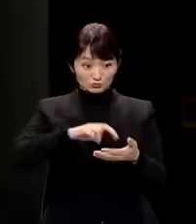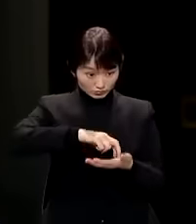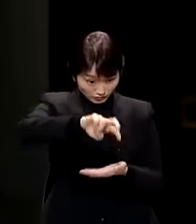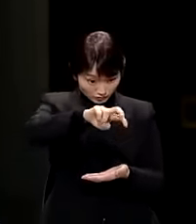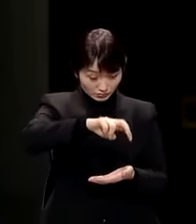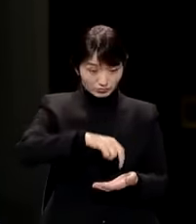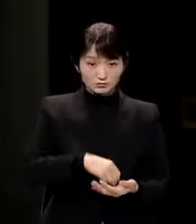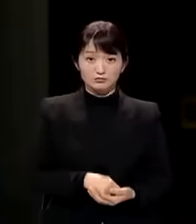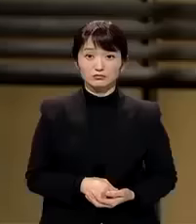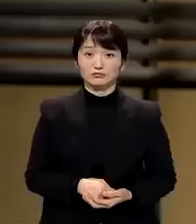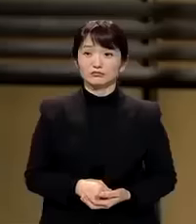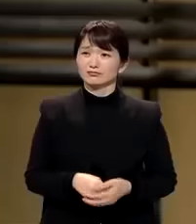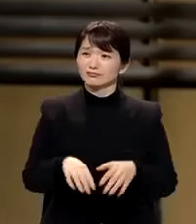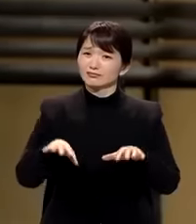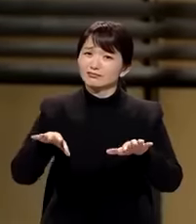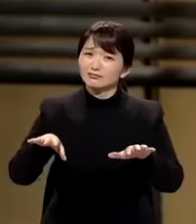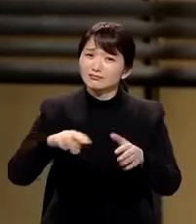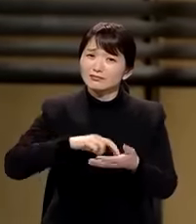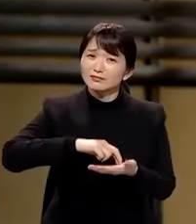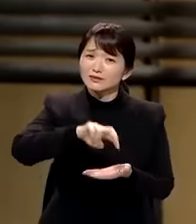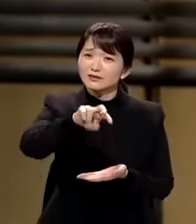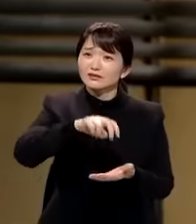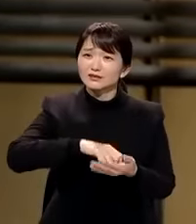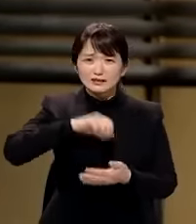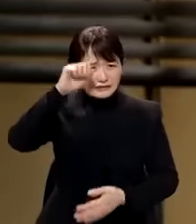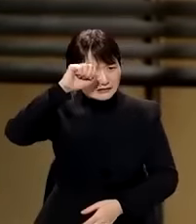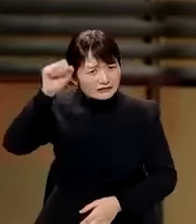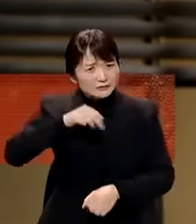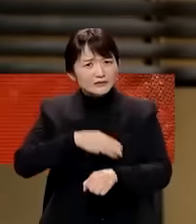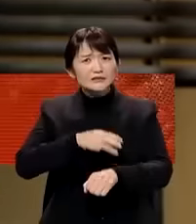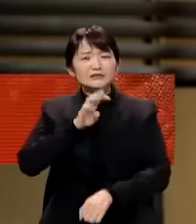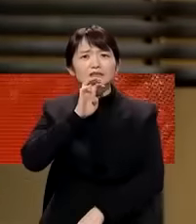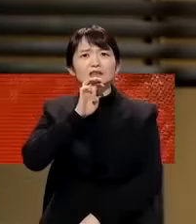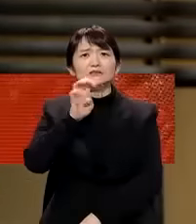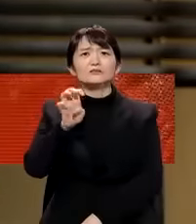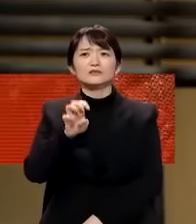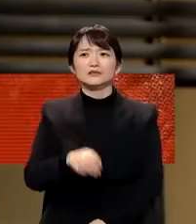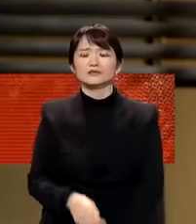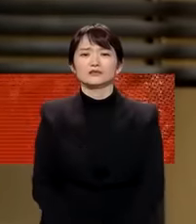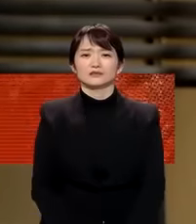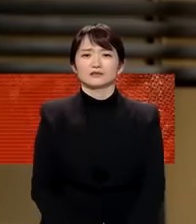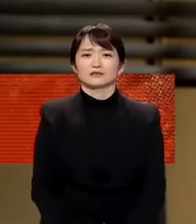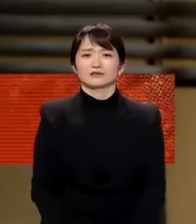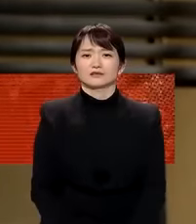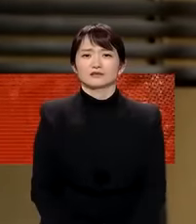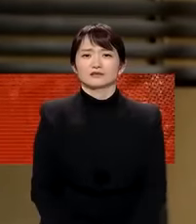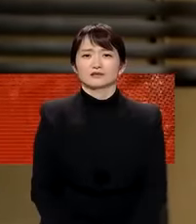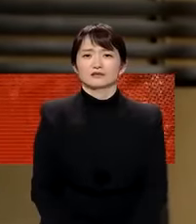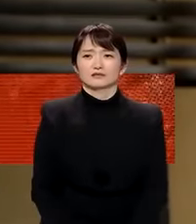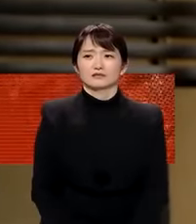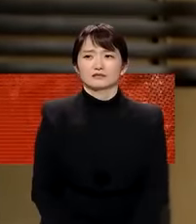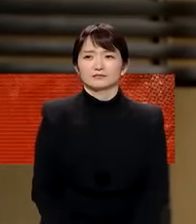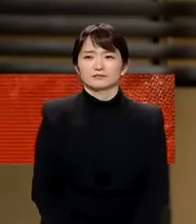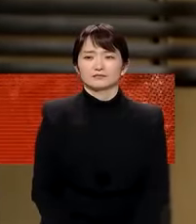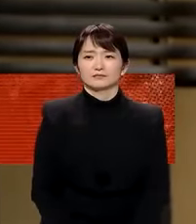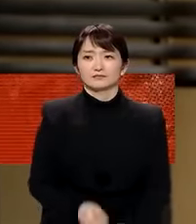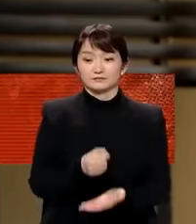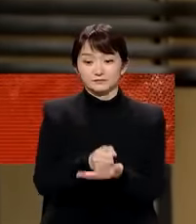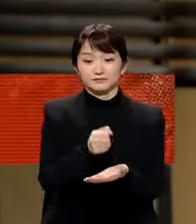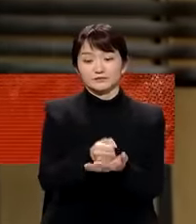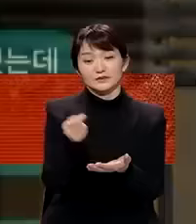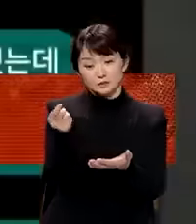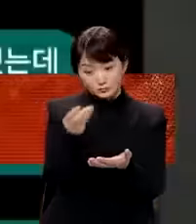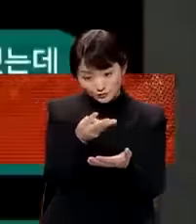보냈다고요 근데 오늘 문자가 새벽 3시 40분에는 보냈답니다 새벽 40분에게 내용